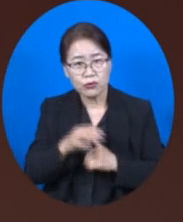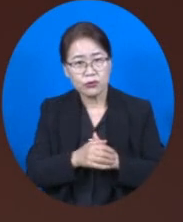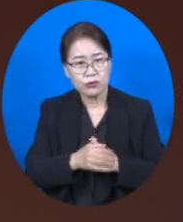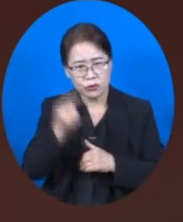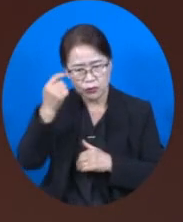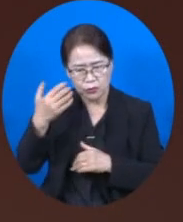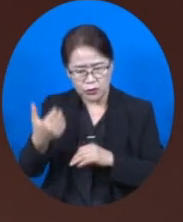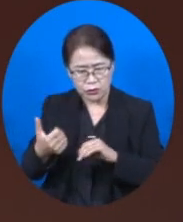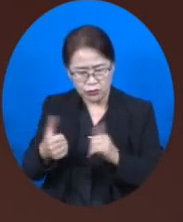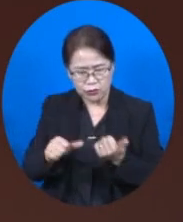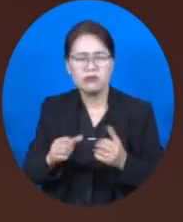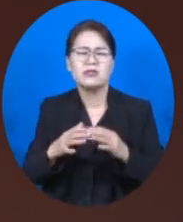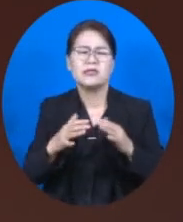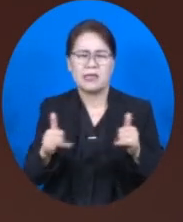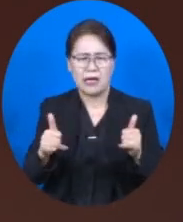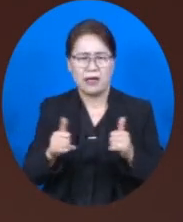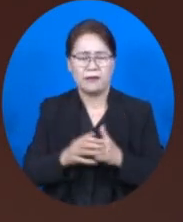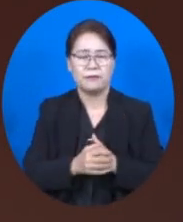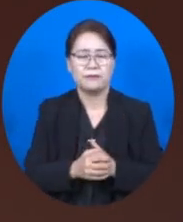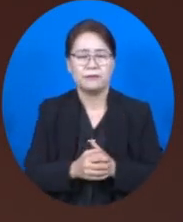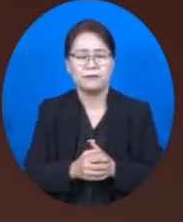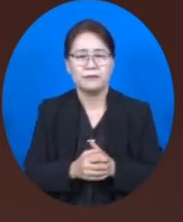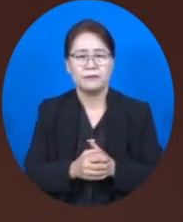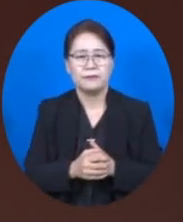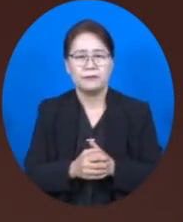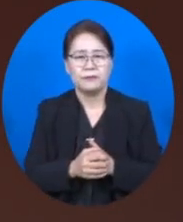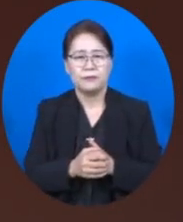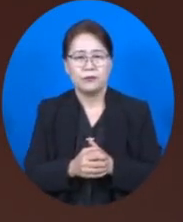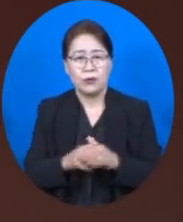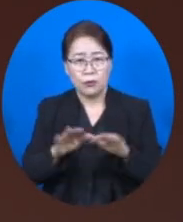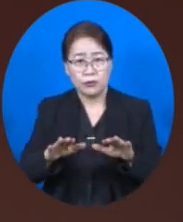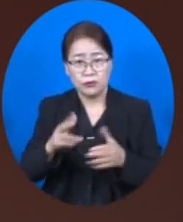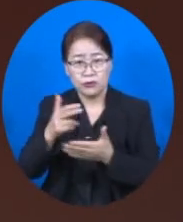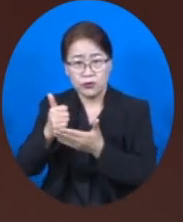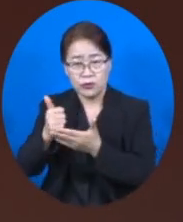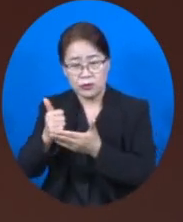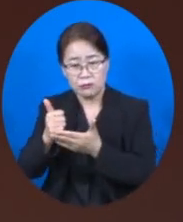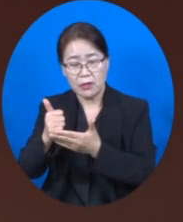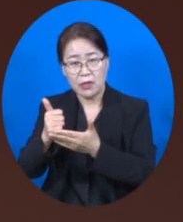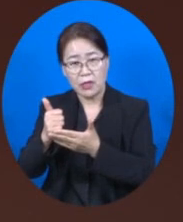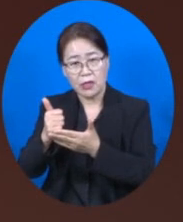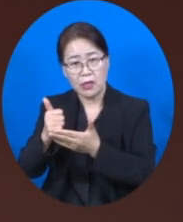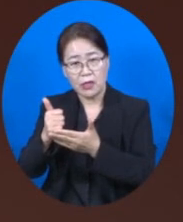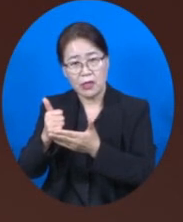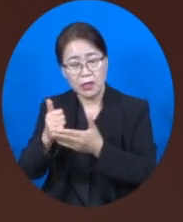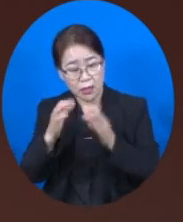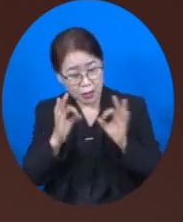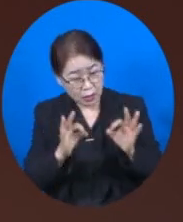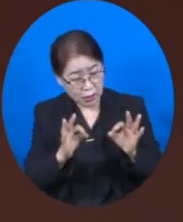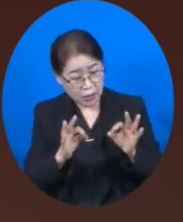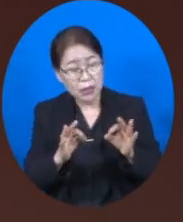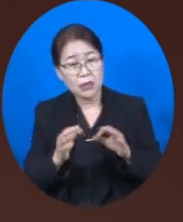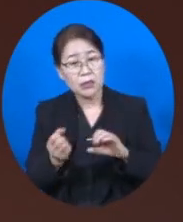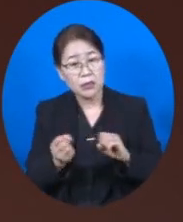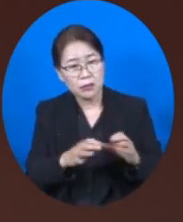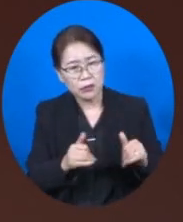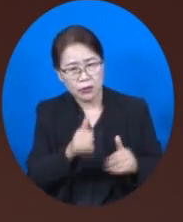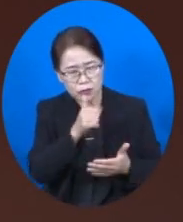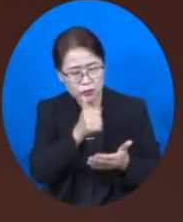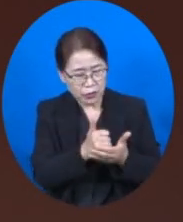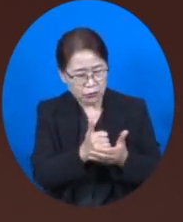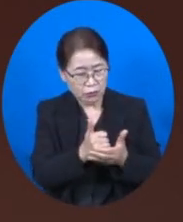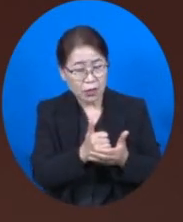영혼이 죽어 있는 자입니다 오늘도 주님의 눈에 비춰진 잃어버린 자는 죄와